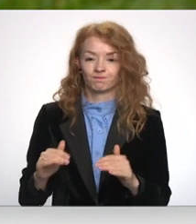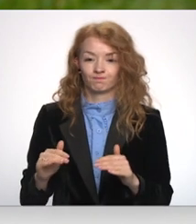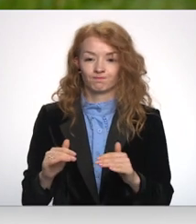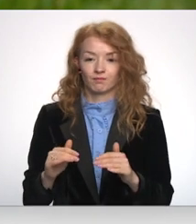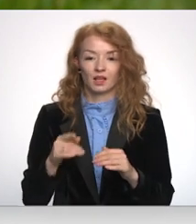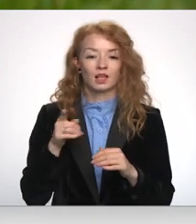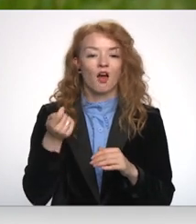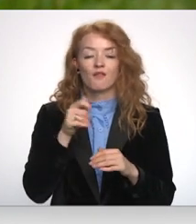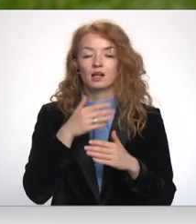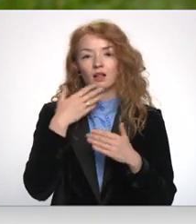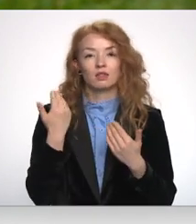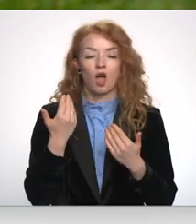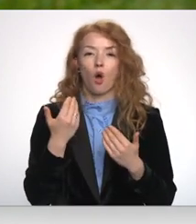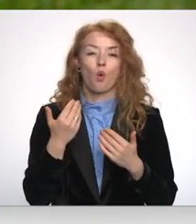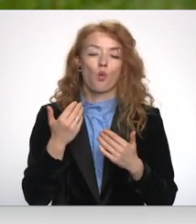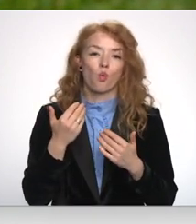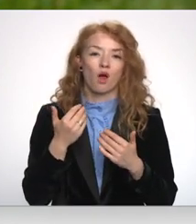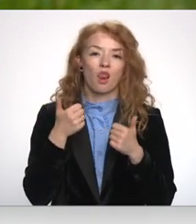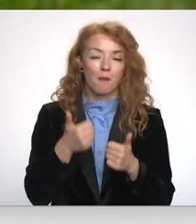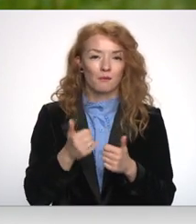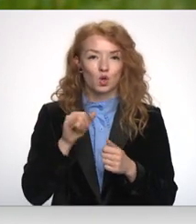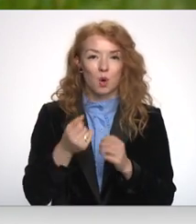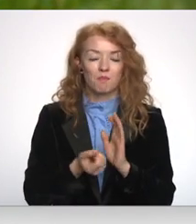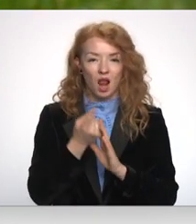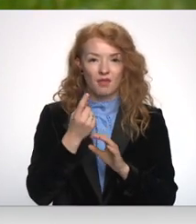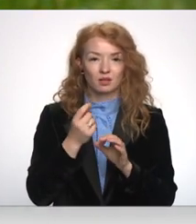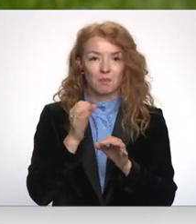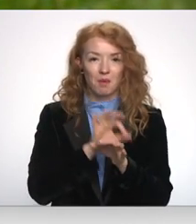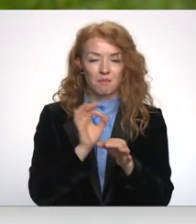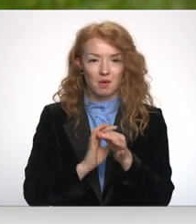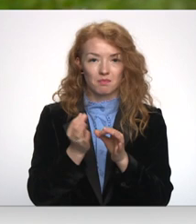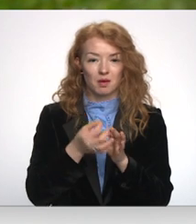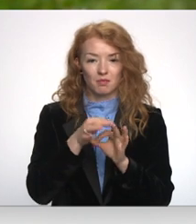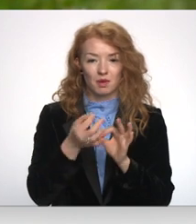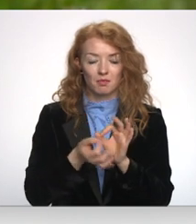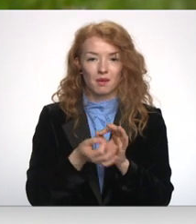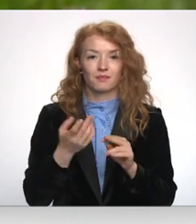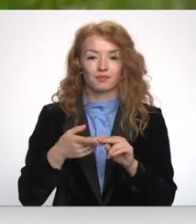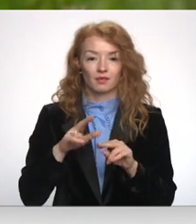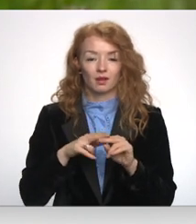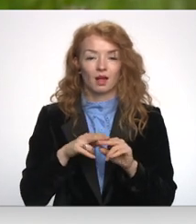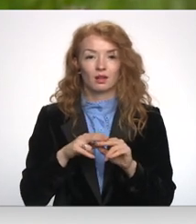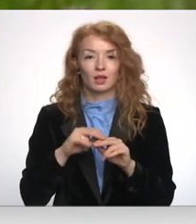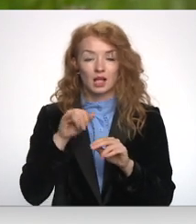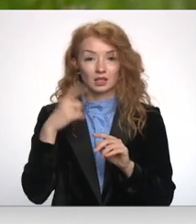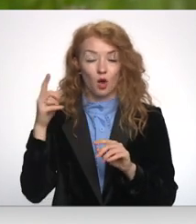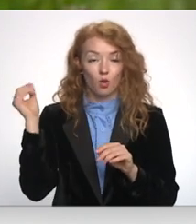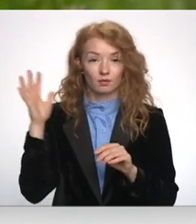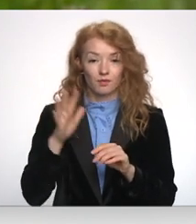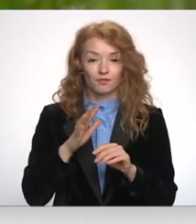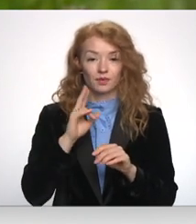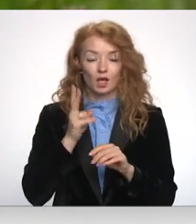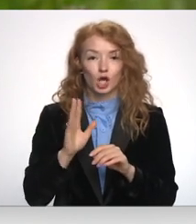viņas kļūst tāds plankumains, rētains, tur, kur uzspīd pilītu ūdens un ja uzspīd saule, viņa ir